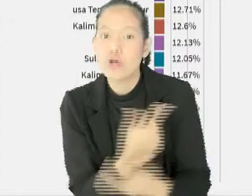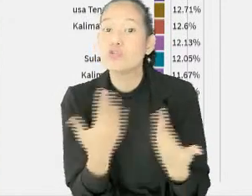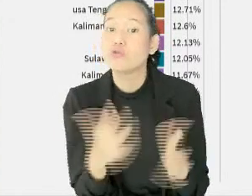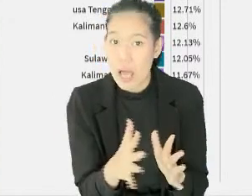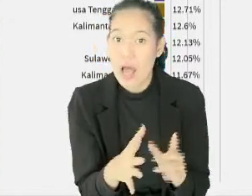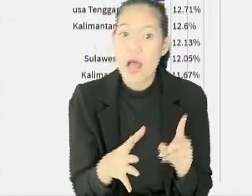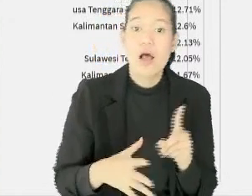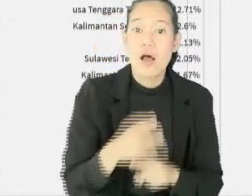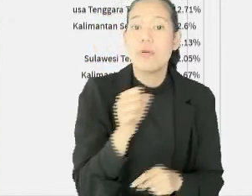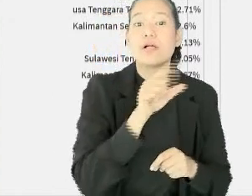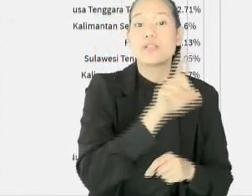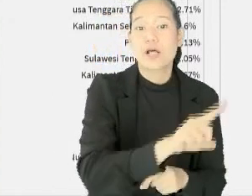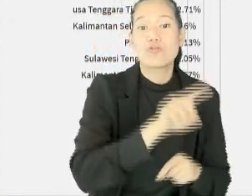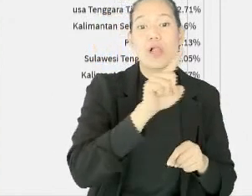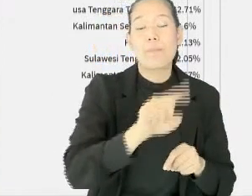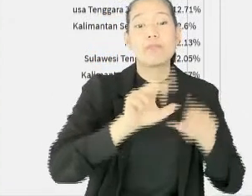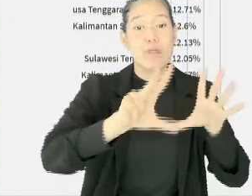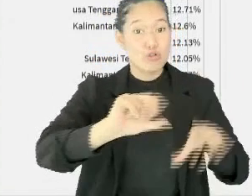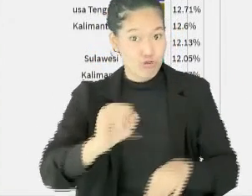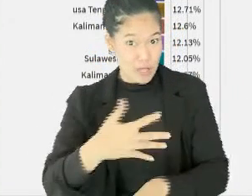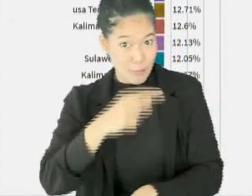diberikan itu sudah sampai